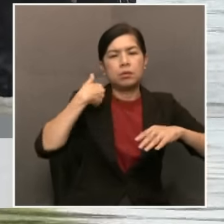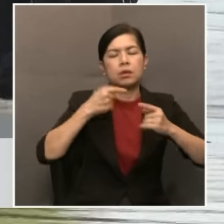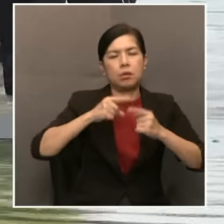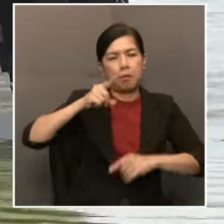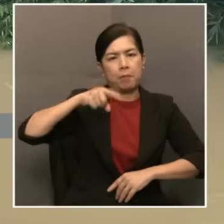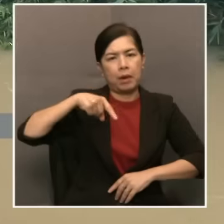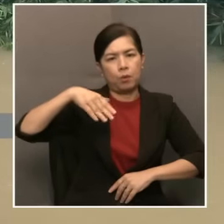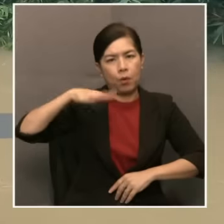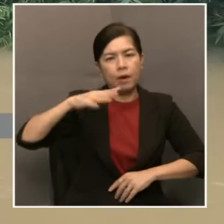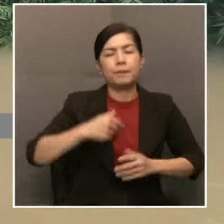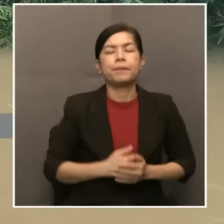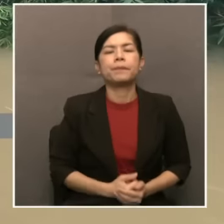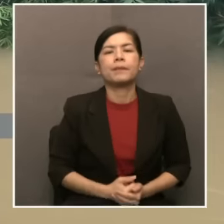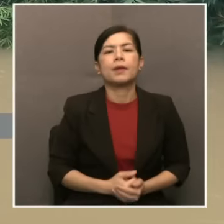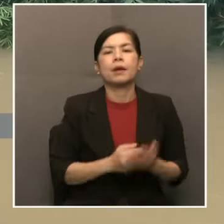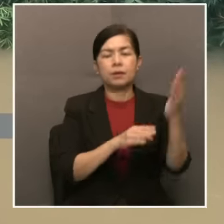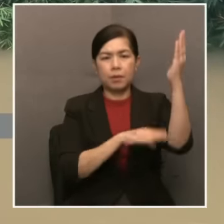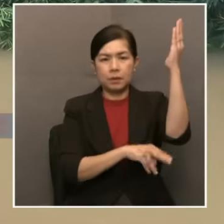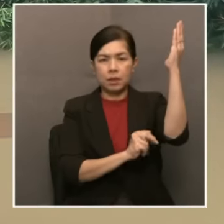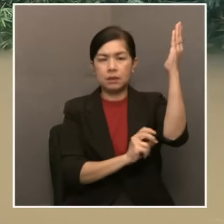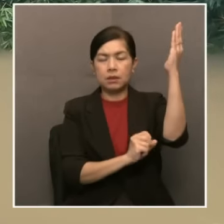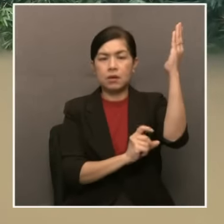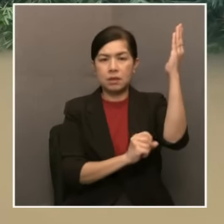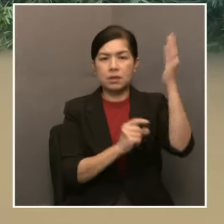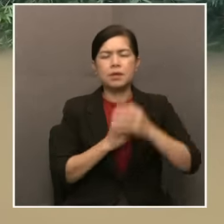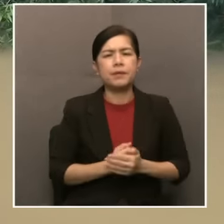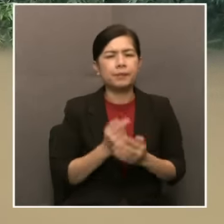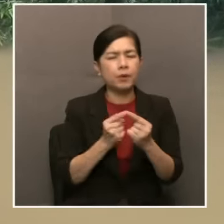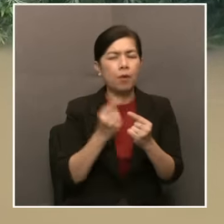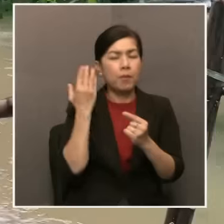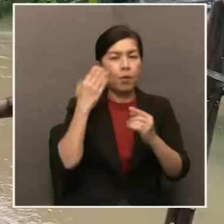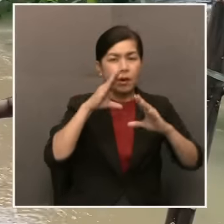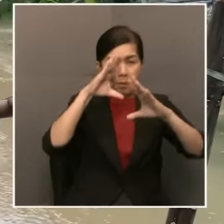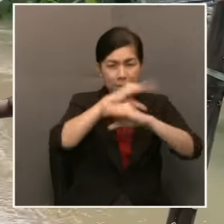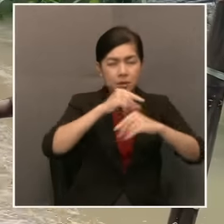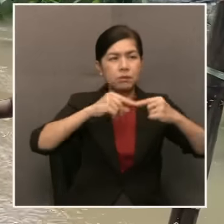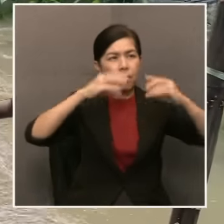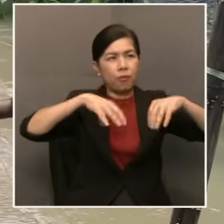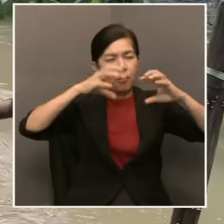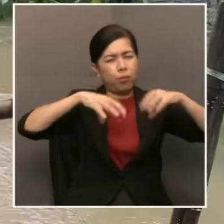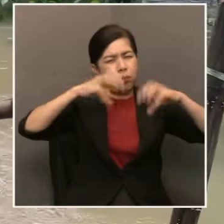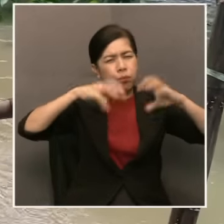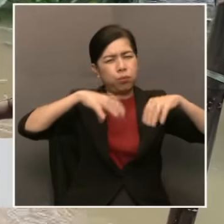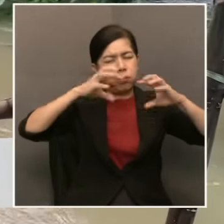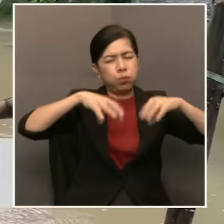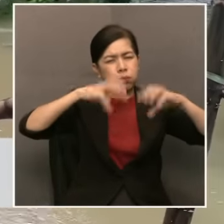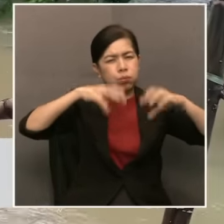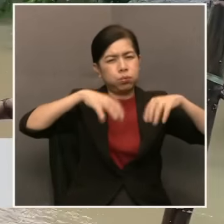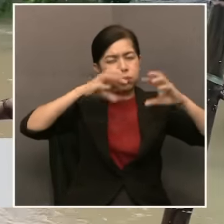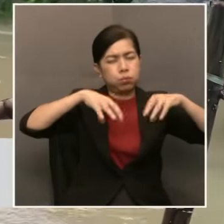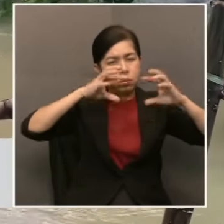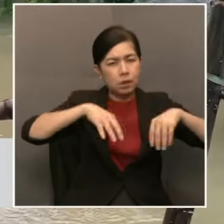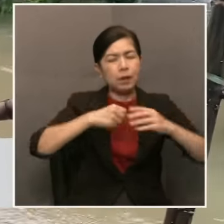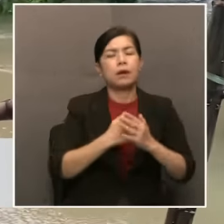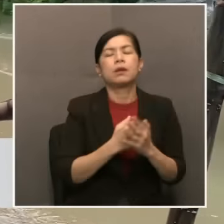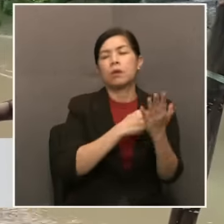ส่วนในพื้นที่จังหวัดนครศรีธรรมราชหลังจากเมื่อคืนที่ผ่านมานะคะมีฝนตกลงมาอย่างหนักอีกระลอกหนึ่งครอบคลุมทั้ง